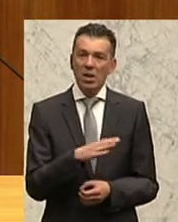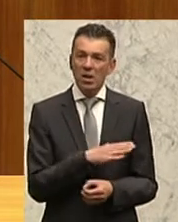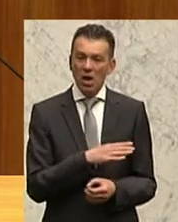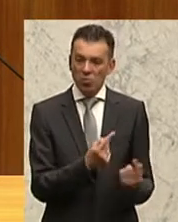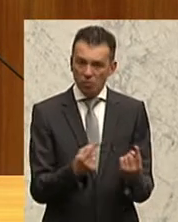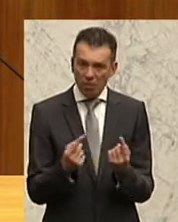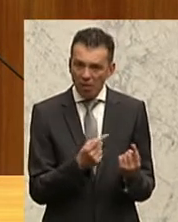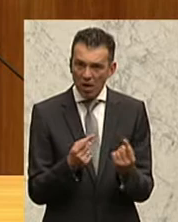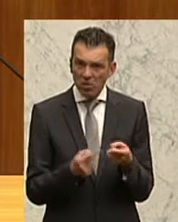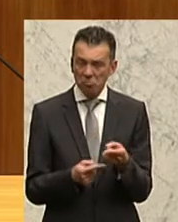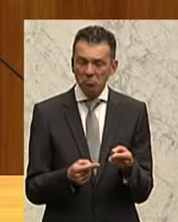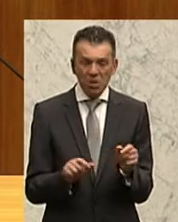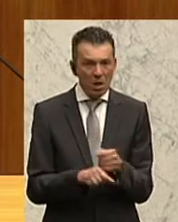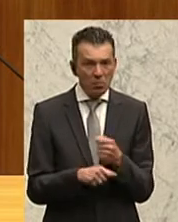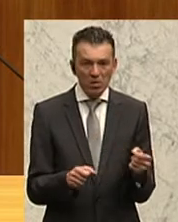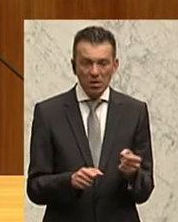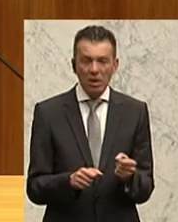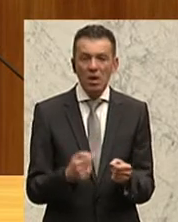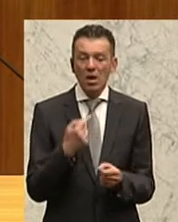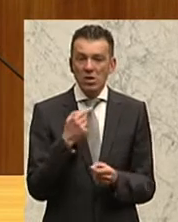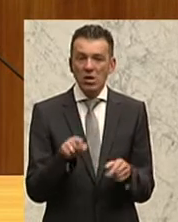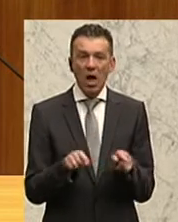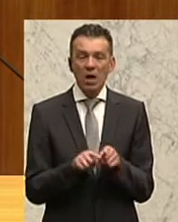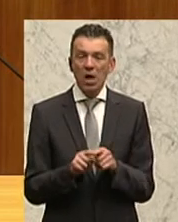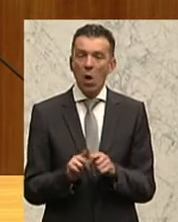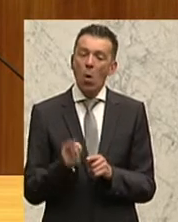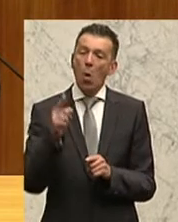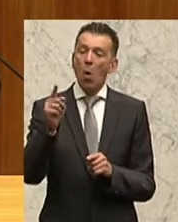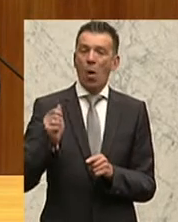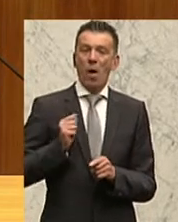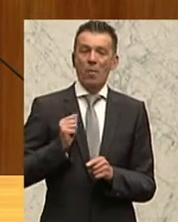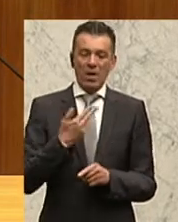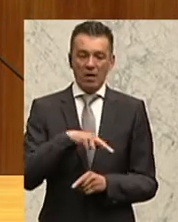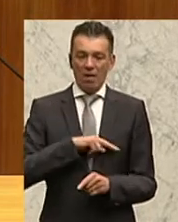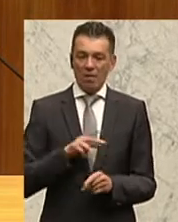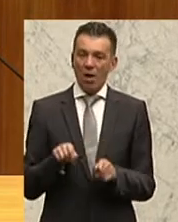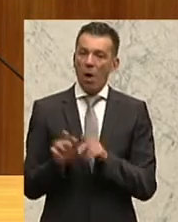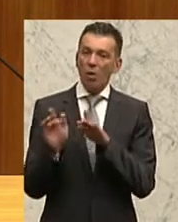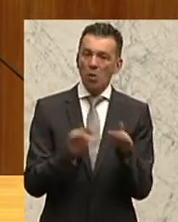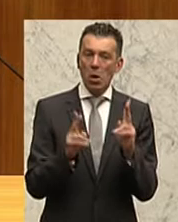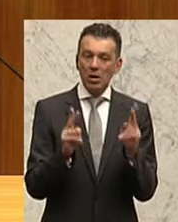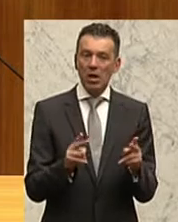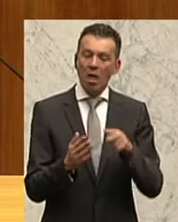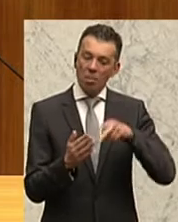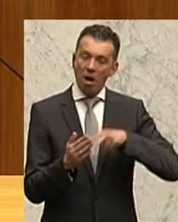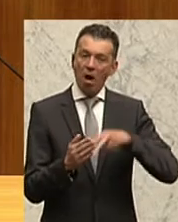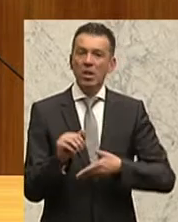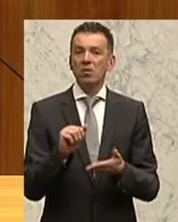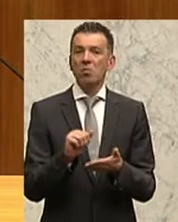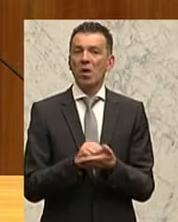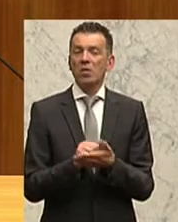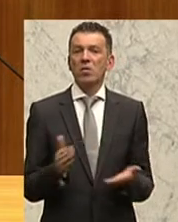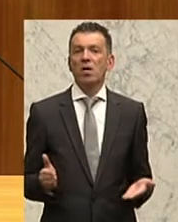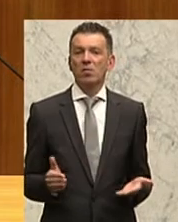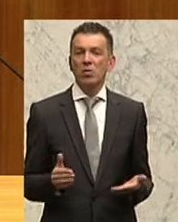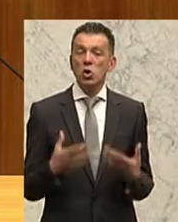sagen höchste Militärs, die auch vor Ort sind. Das kann man auch nachlesen in der Presse, die einen sofortigen Abzug rechtfertigen würden. Überhaupt